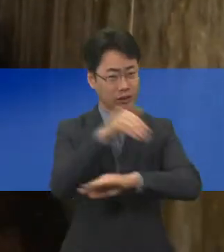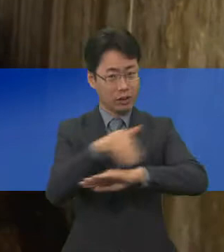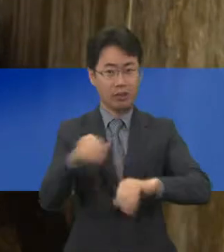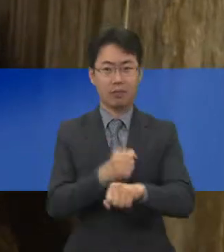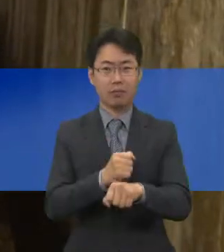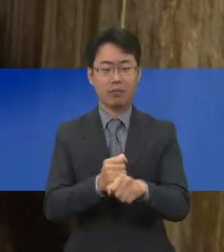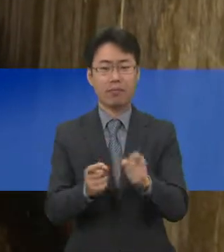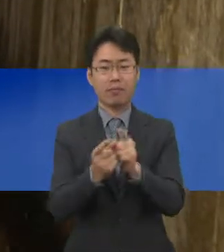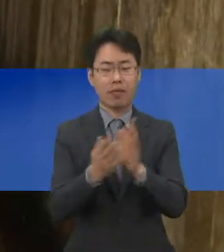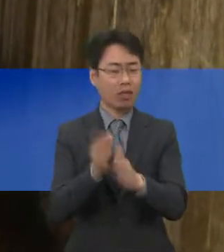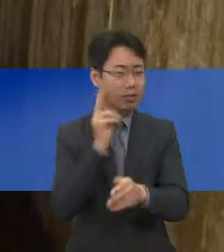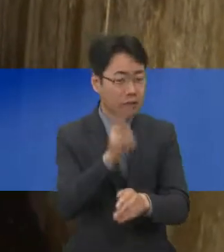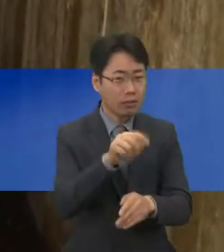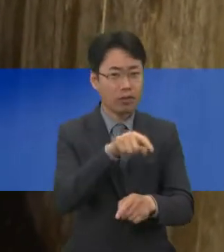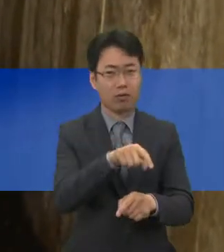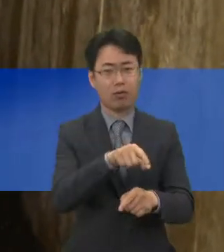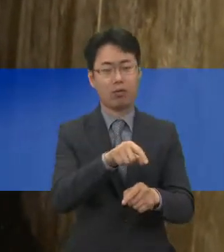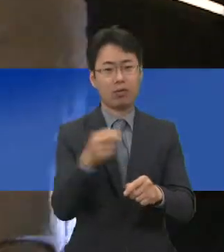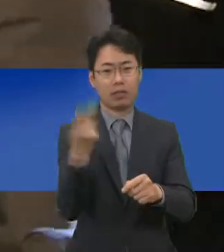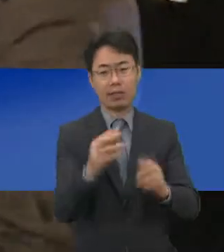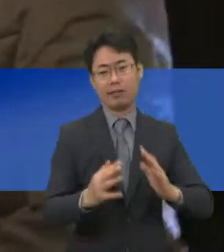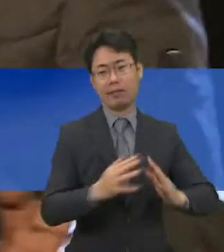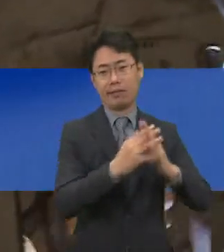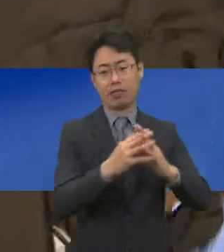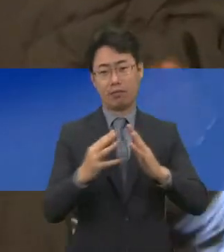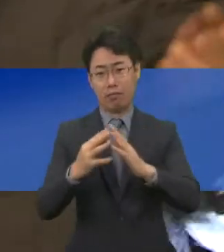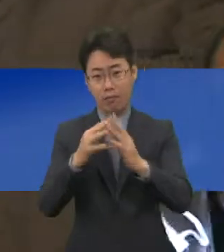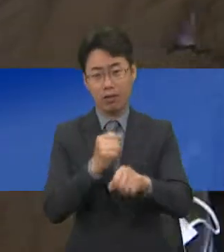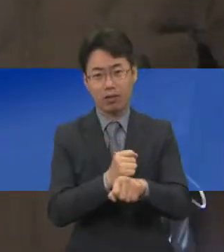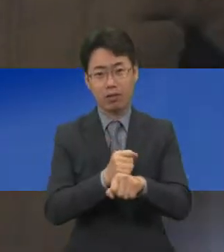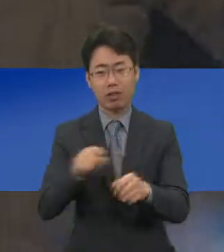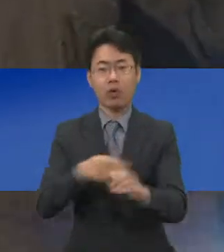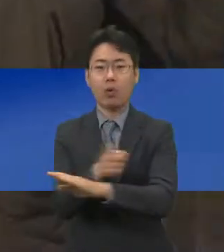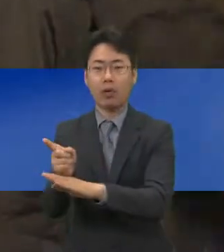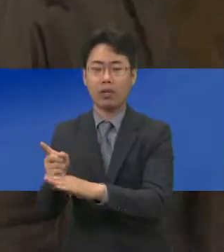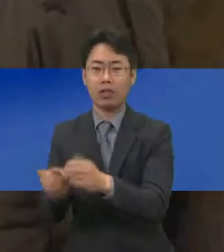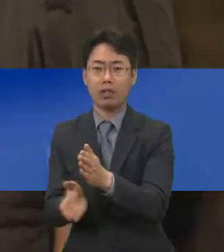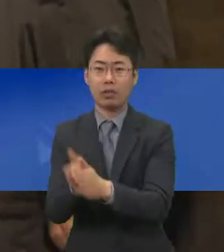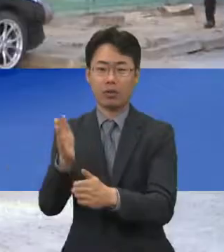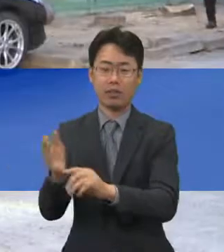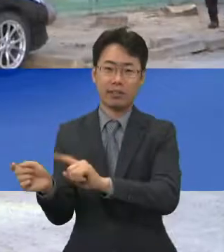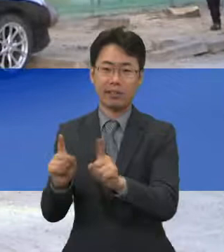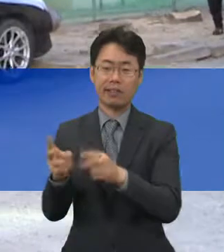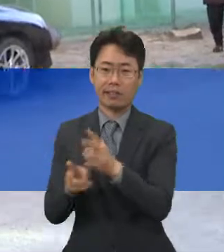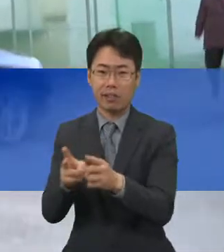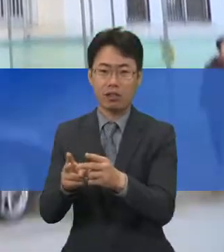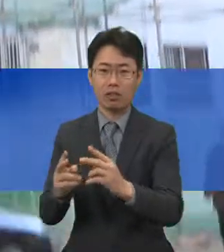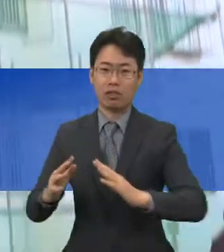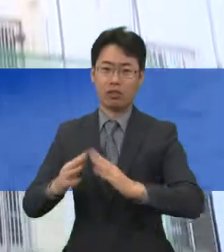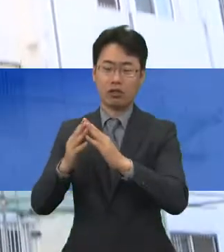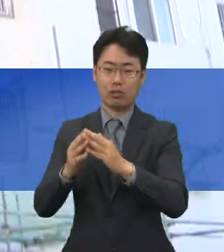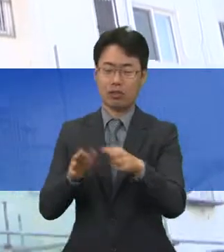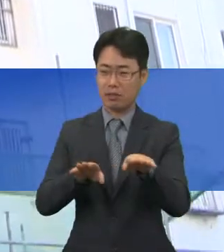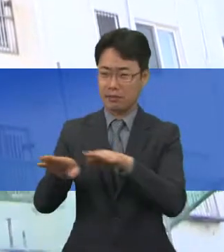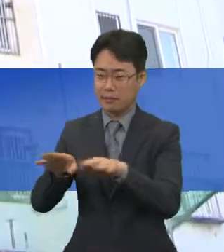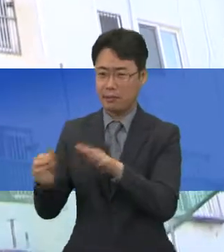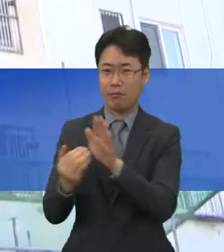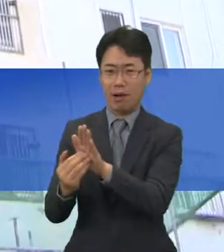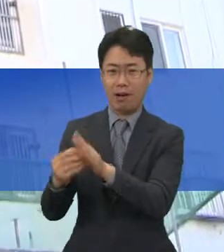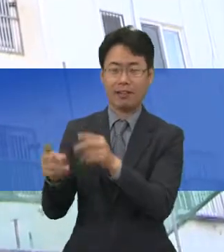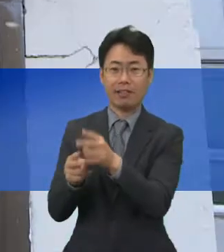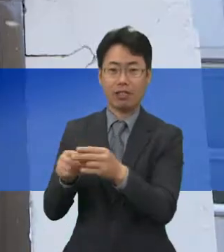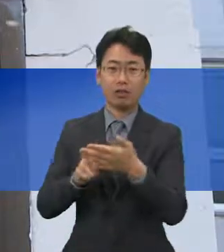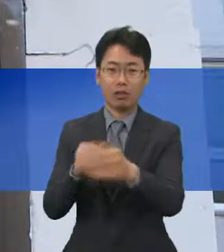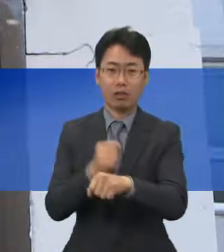예정입니다. 직접 피해 지역의 경우 재개발과 재건축, 그외 지역은 도시재생사업과 건축물 내진 보강